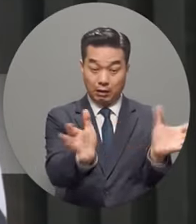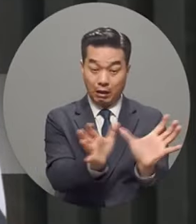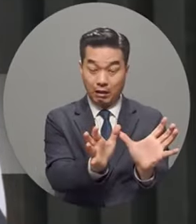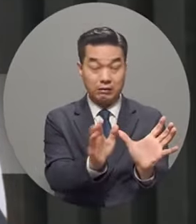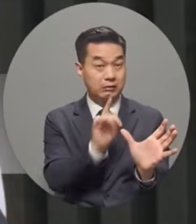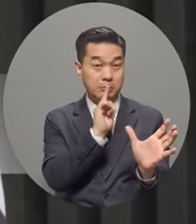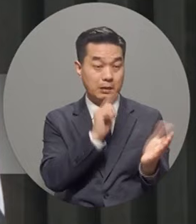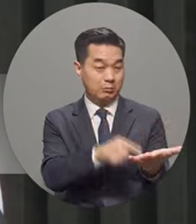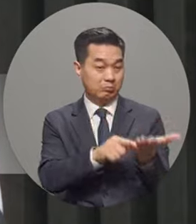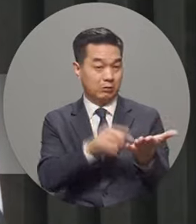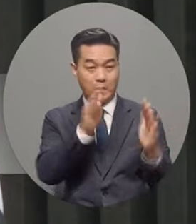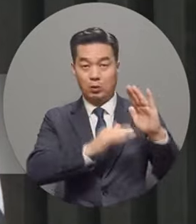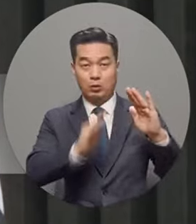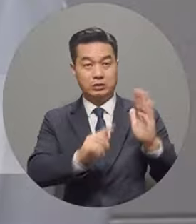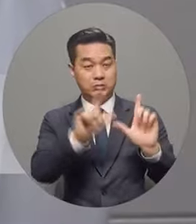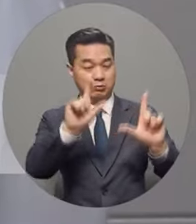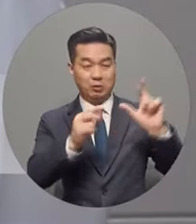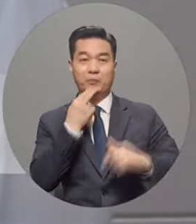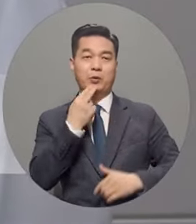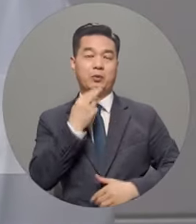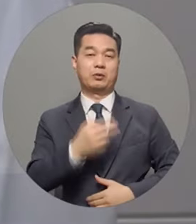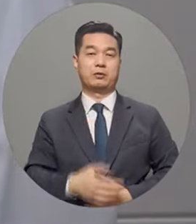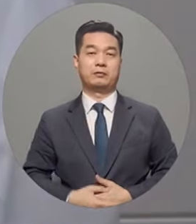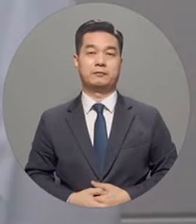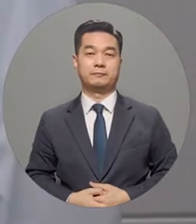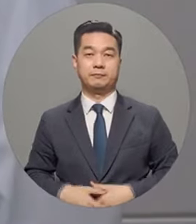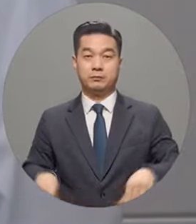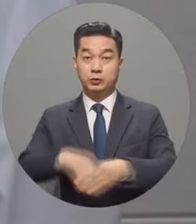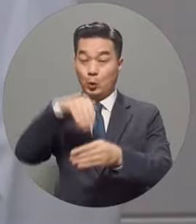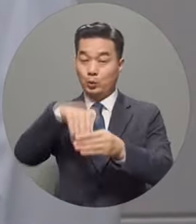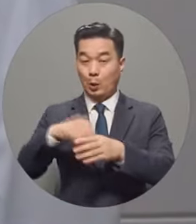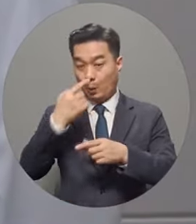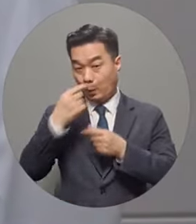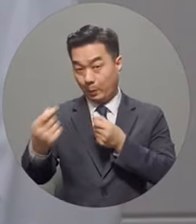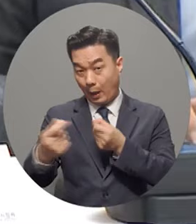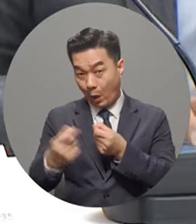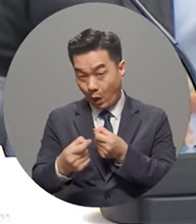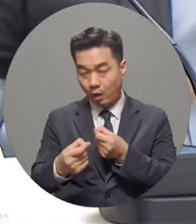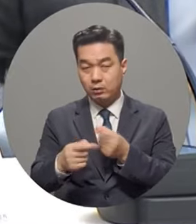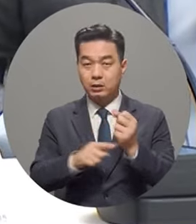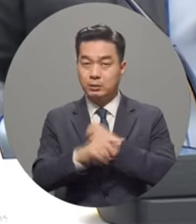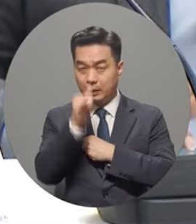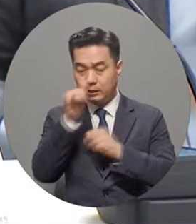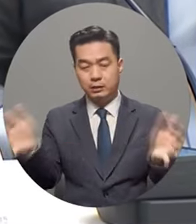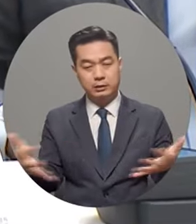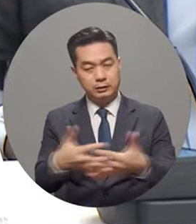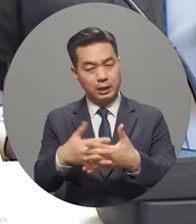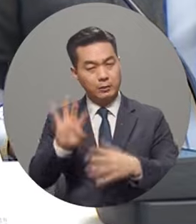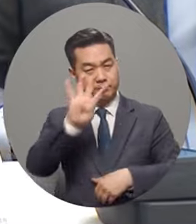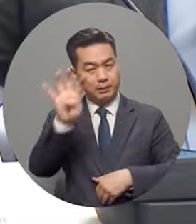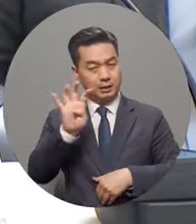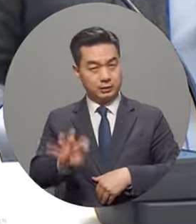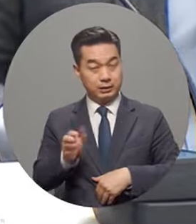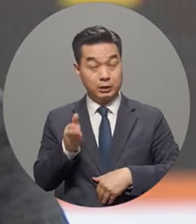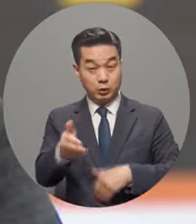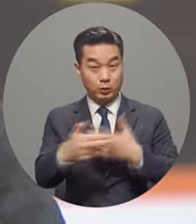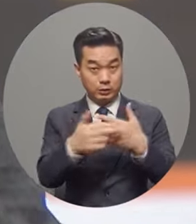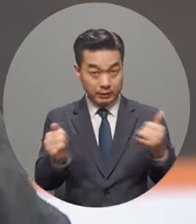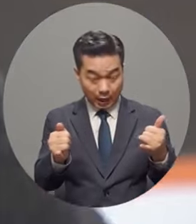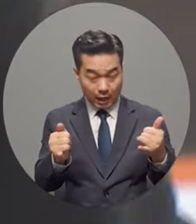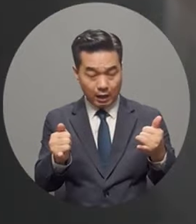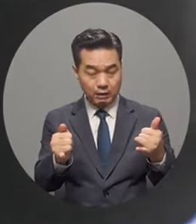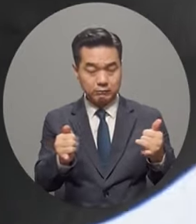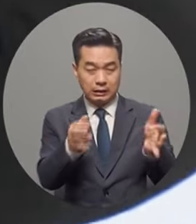아무런 공식 반응을 내놓지 않고 있습니다. 총선을 눈앞에 둔 시점에 의미 있는 타협이 이루어질지 전공의들 사이에서도